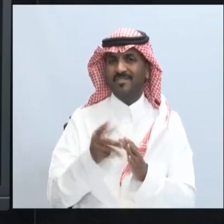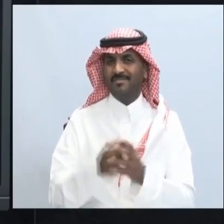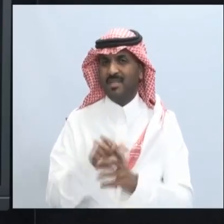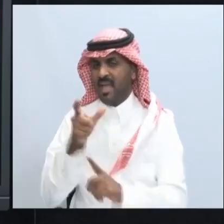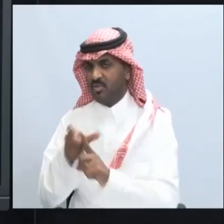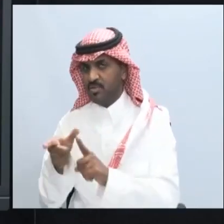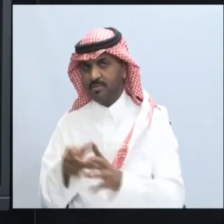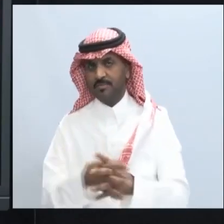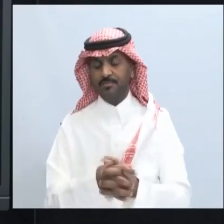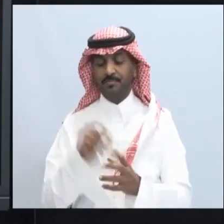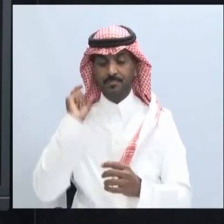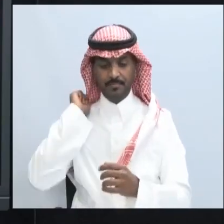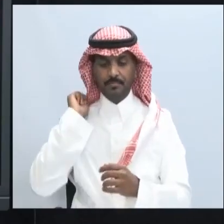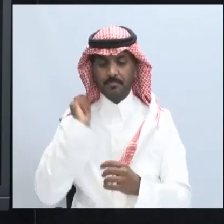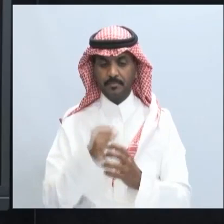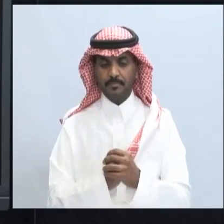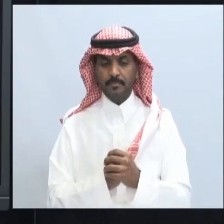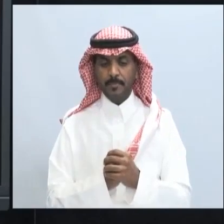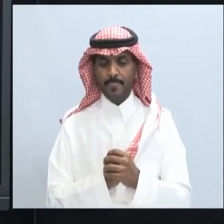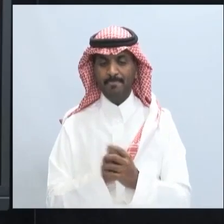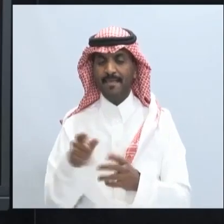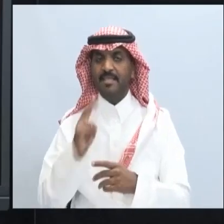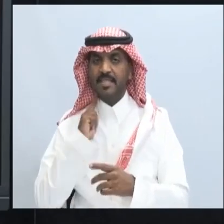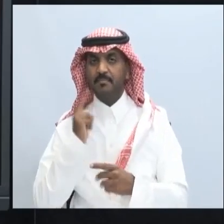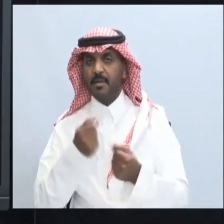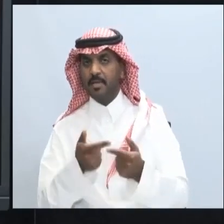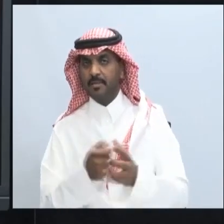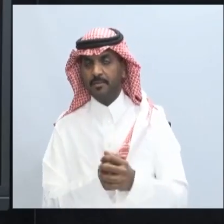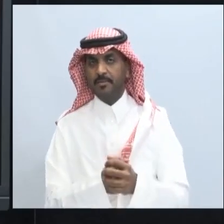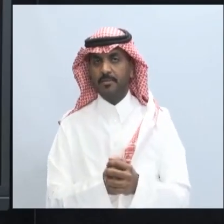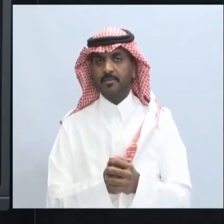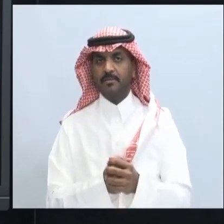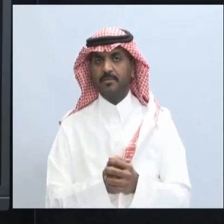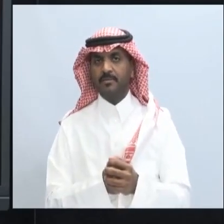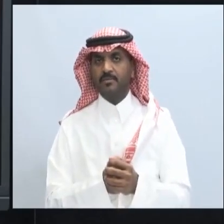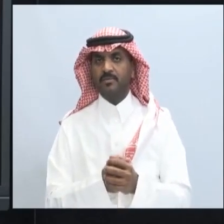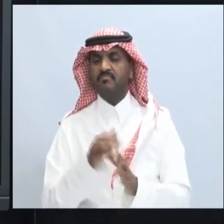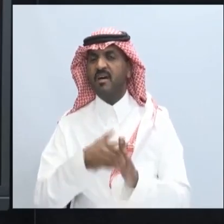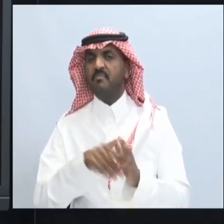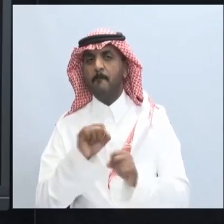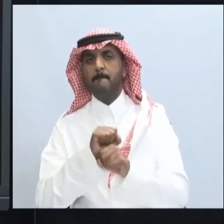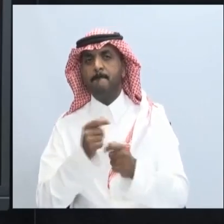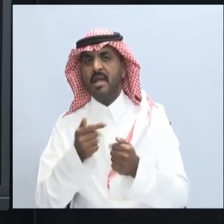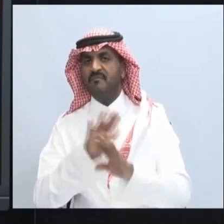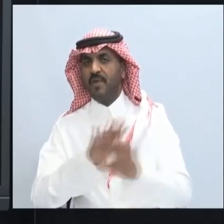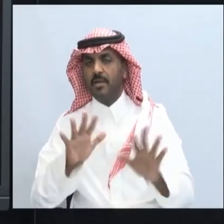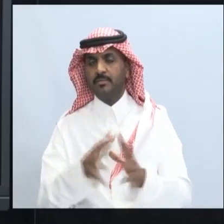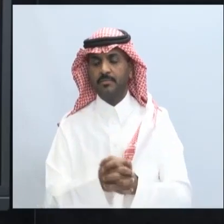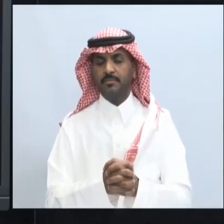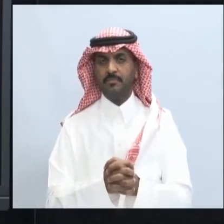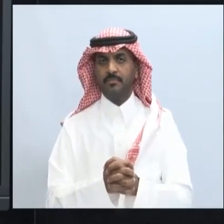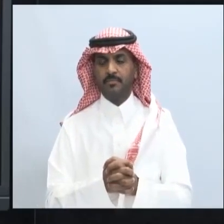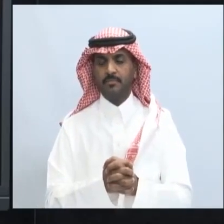تنتهي بوفاته فهذه الذمه الماليه هي ذات طابع فقط مالي ذات طابع